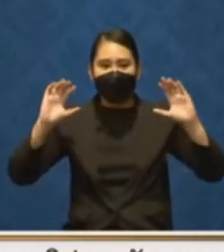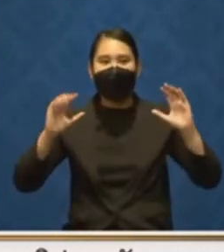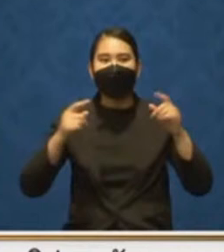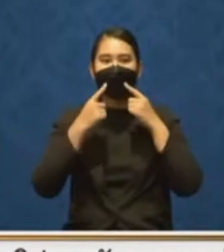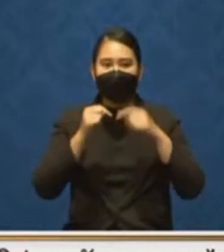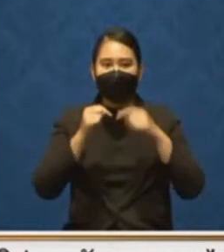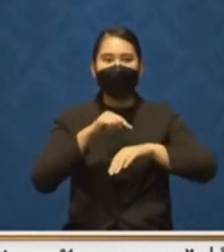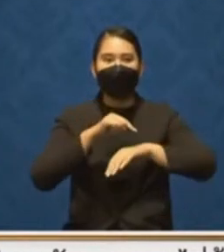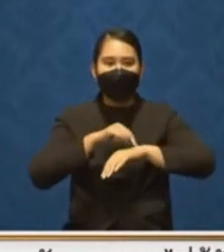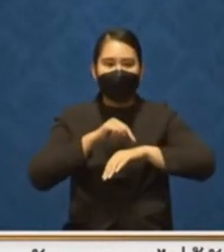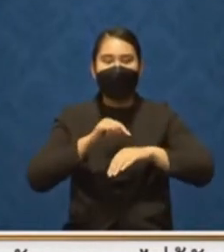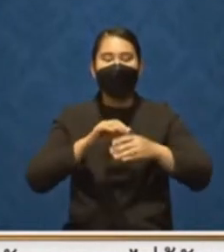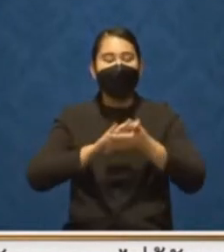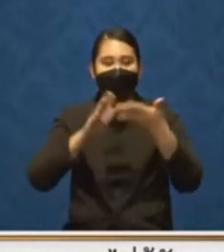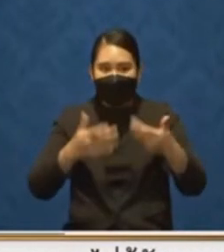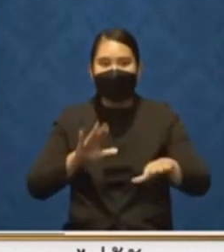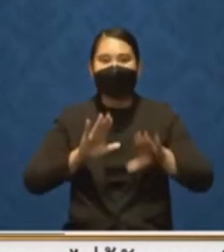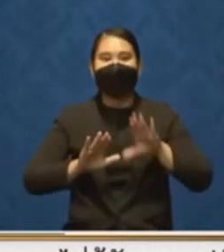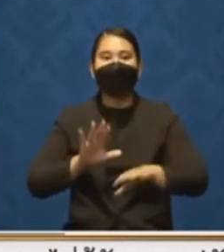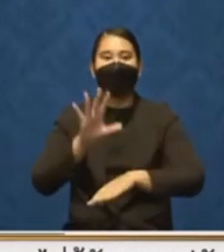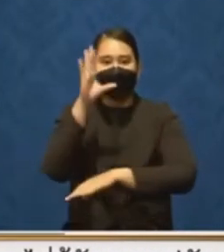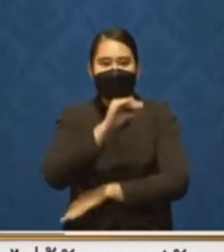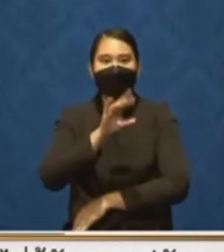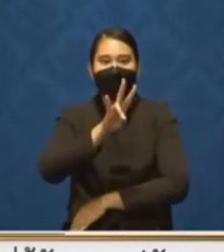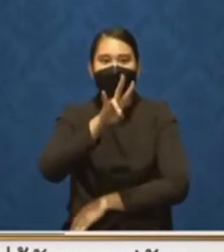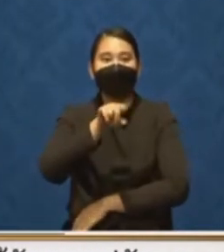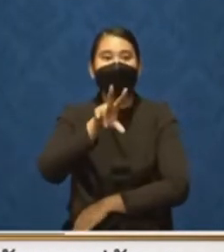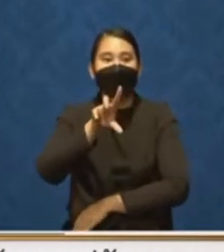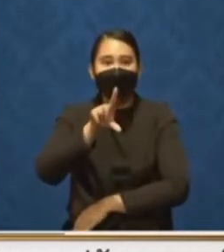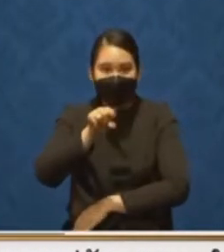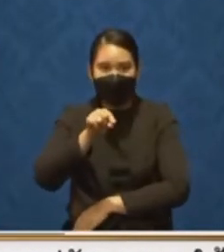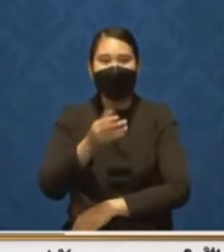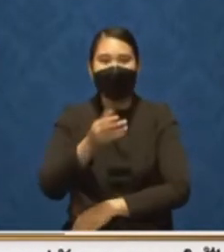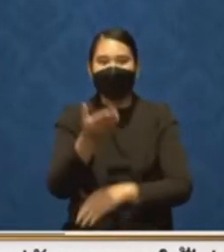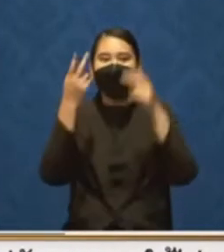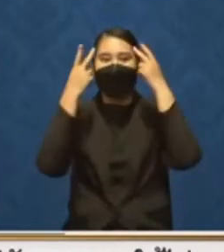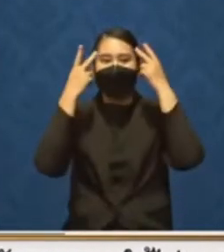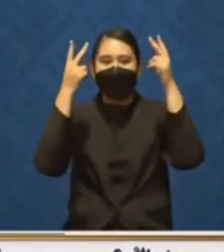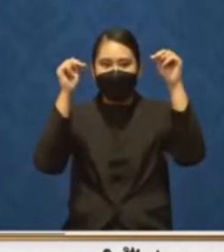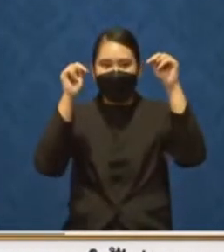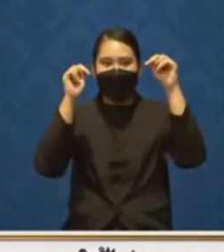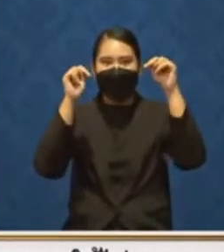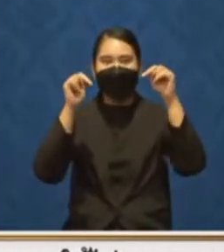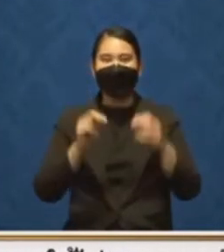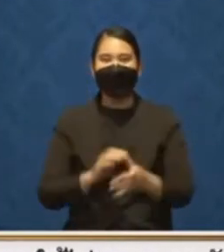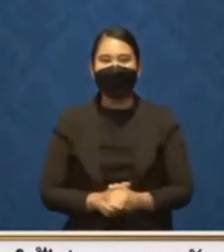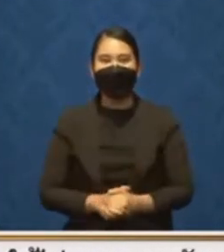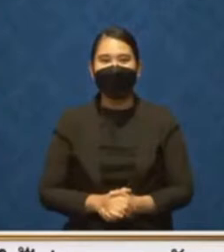นนะครับอ่ะขอเชิญท่านนายกตีครับเชิญกับ